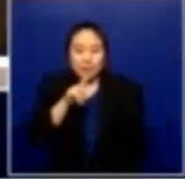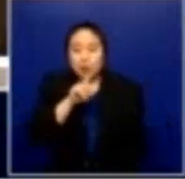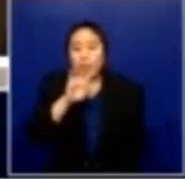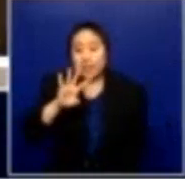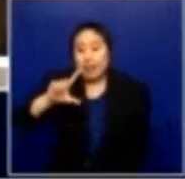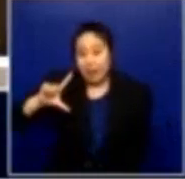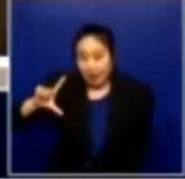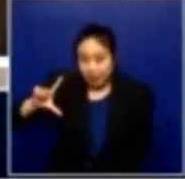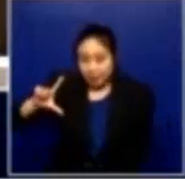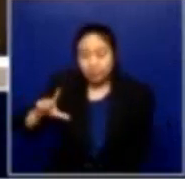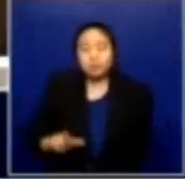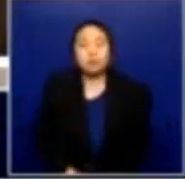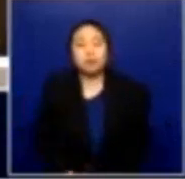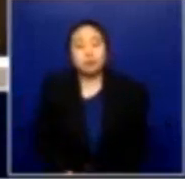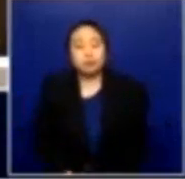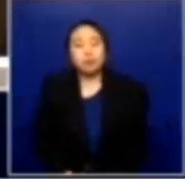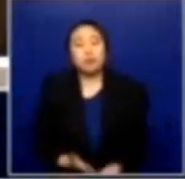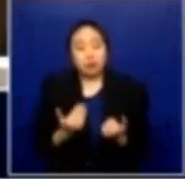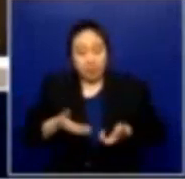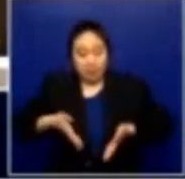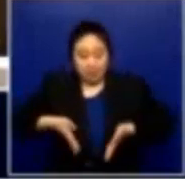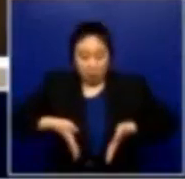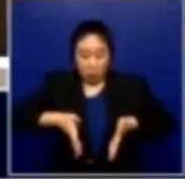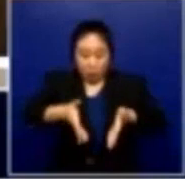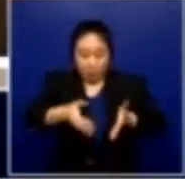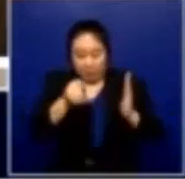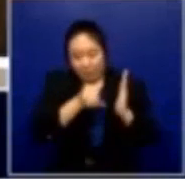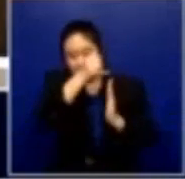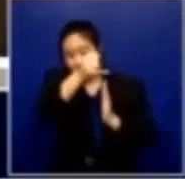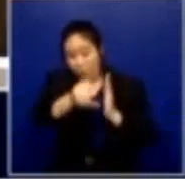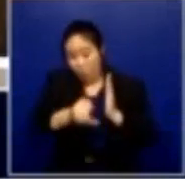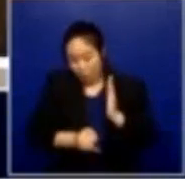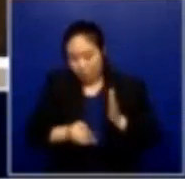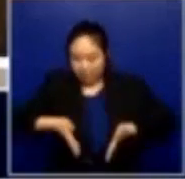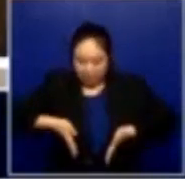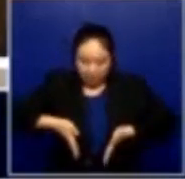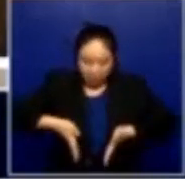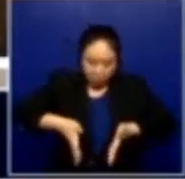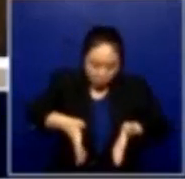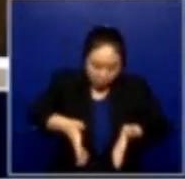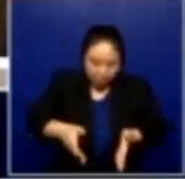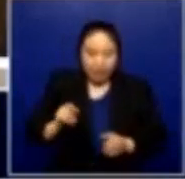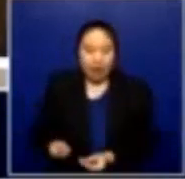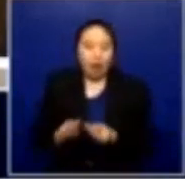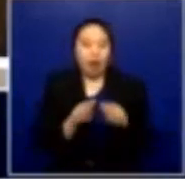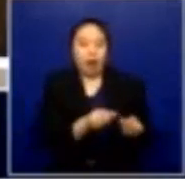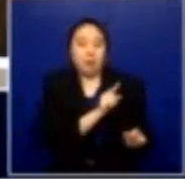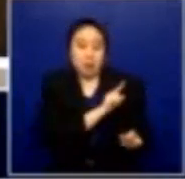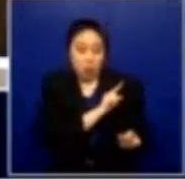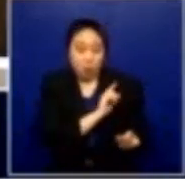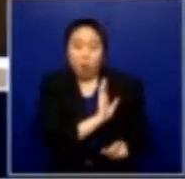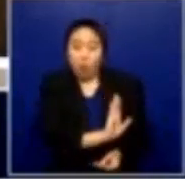านท่านประธานครับถนนท้องถิ่นที่มีการถ่ายโอนและเป็นของท้องถิ่นเองมีทั้งหม